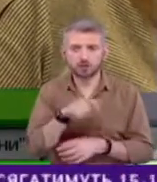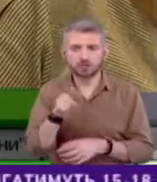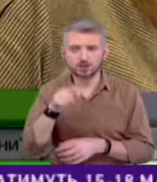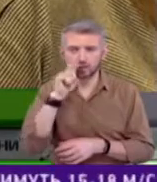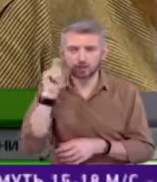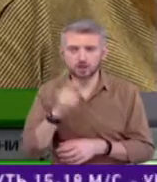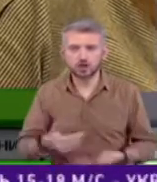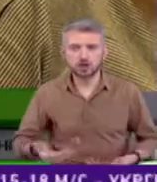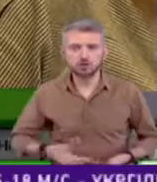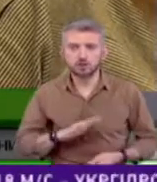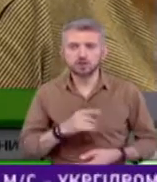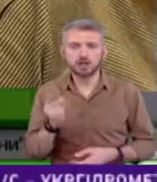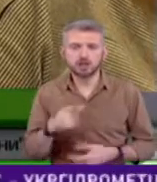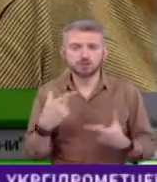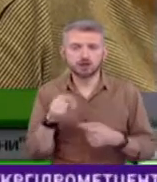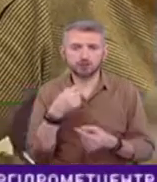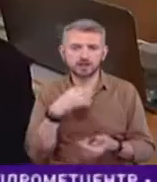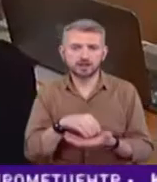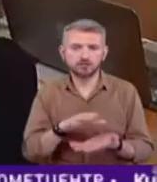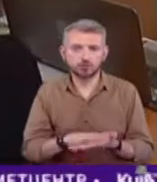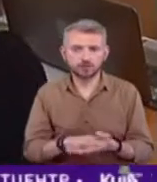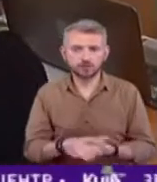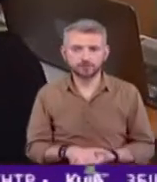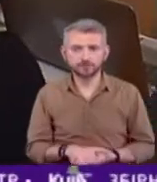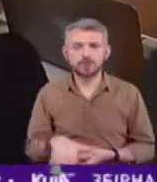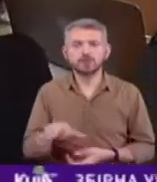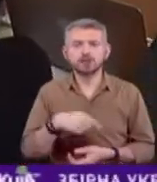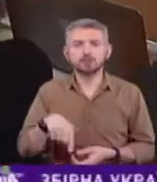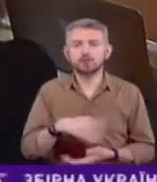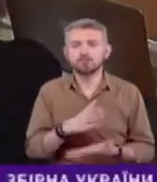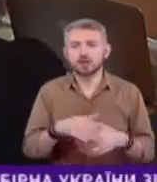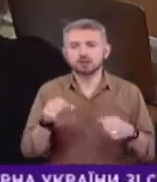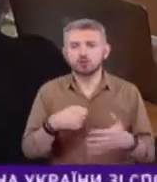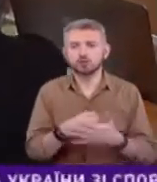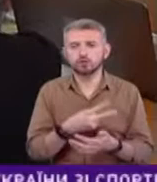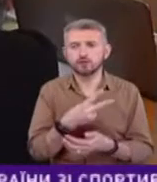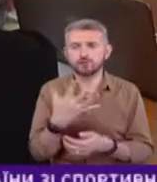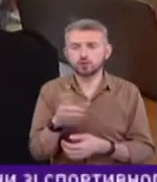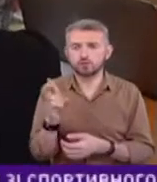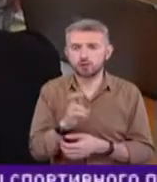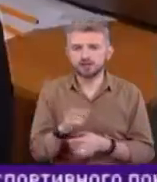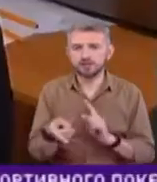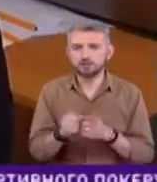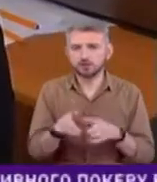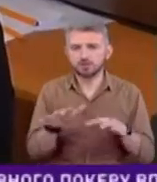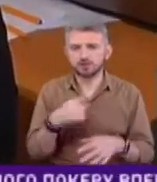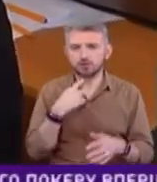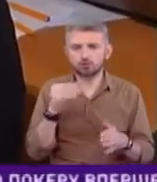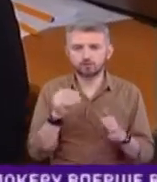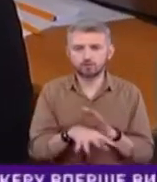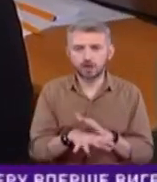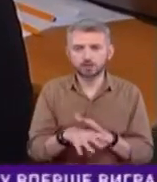України, живуть не там, де вони зареєстровані. Всі вони мали змогу до 25 березня змінити місце